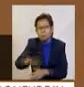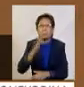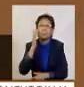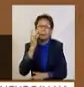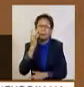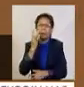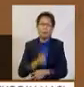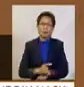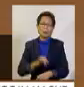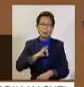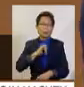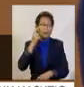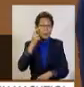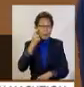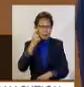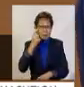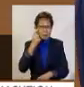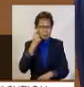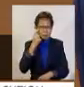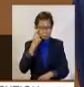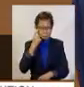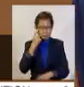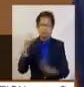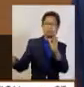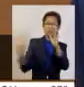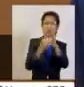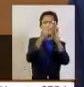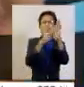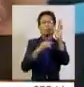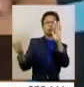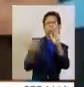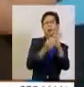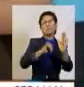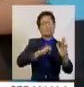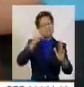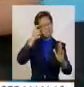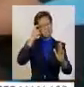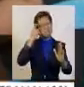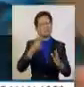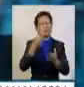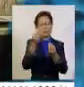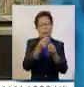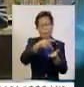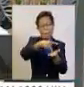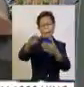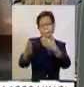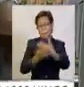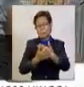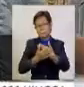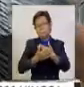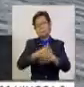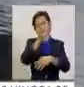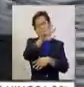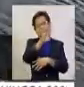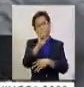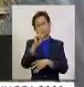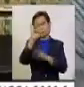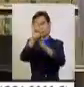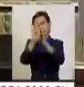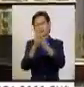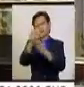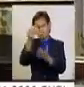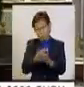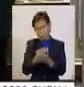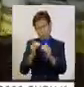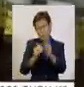Malah saya menganggap ini adalah pelanggaran undang-undang. Jumlah bayaran balik dianggar